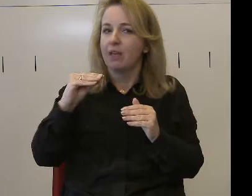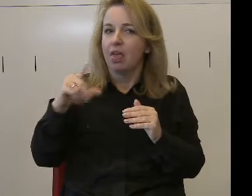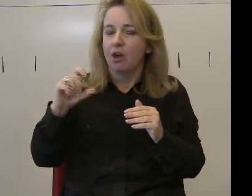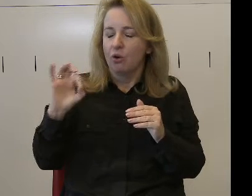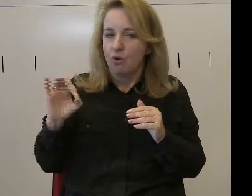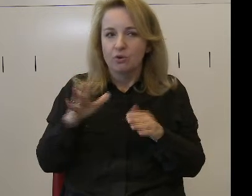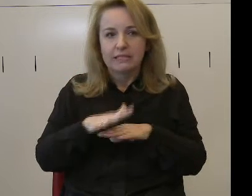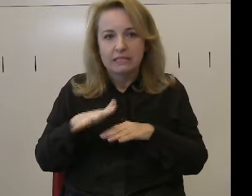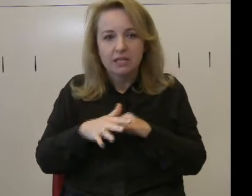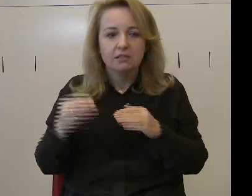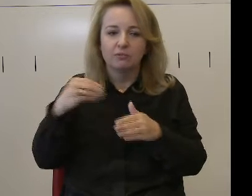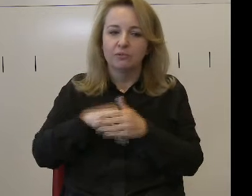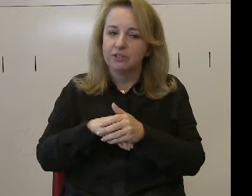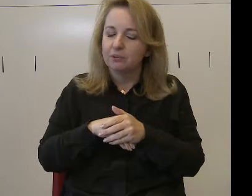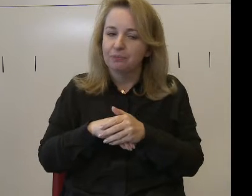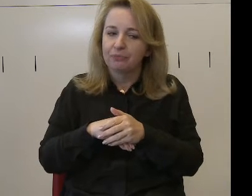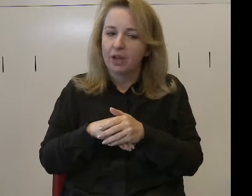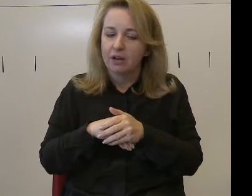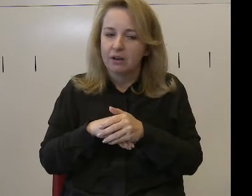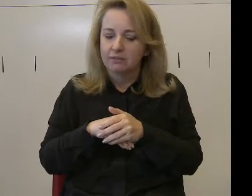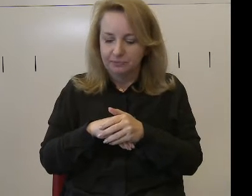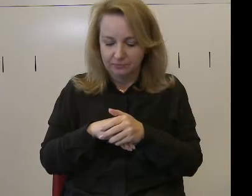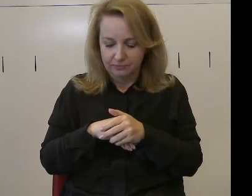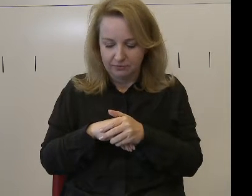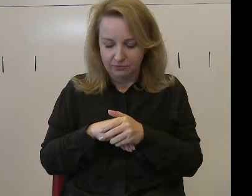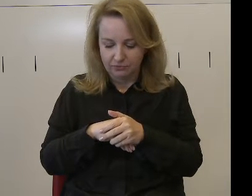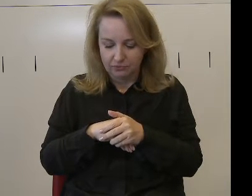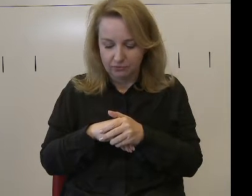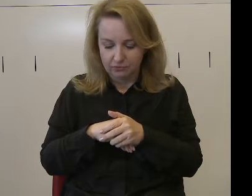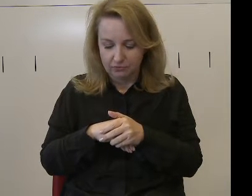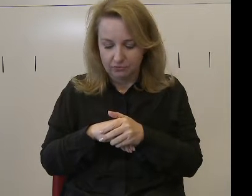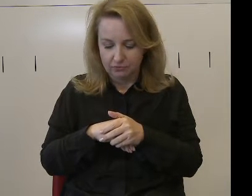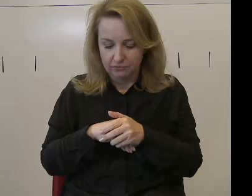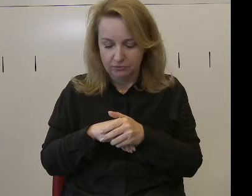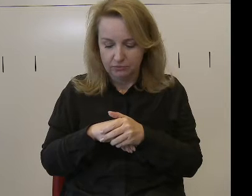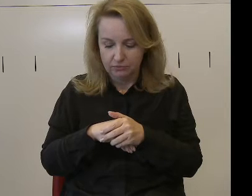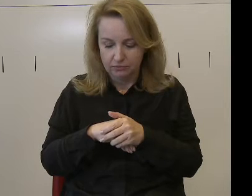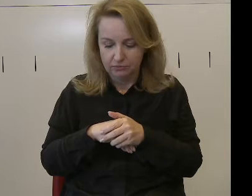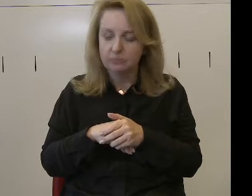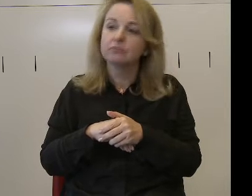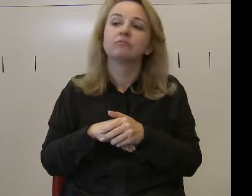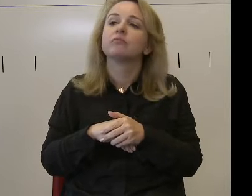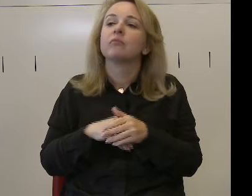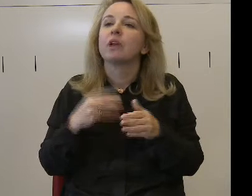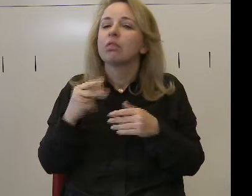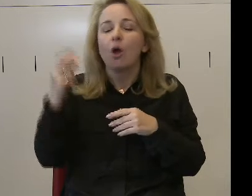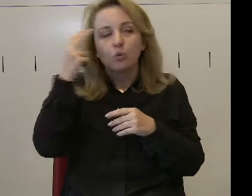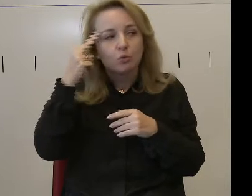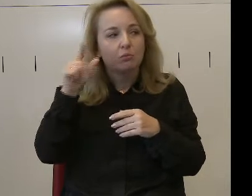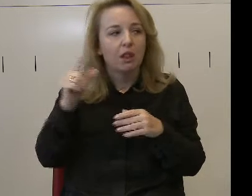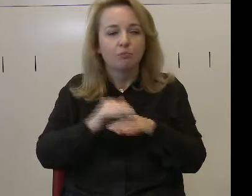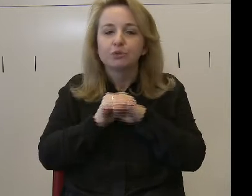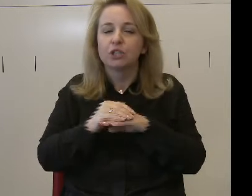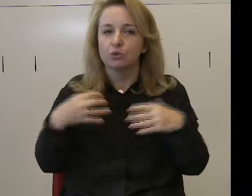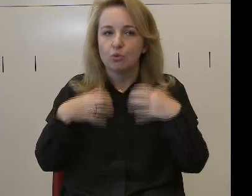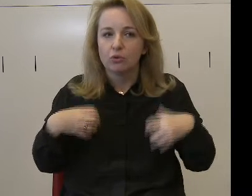nie rozumiane w popularny sposób w odniesieniu do biologii, czy też przyjazności środowisku,